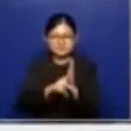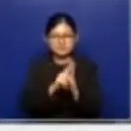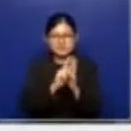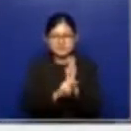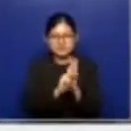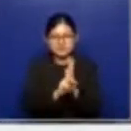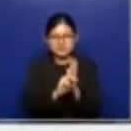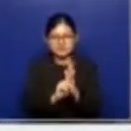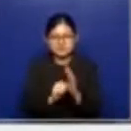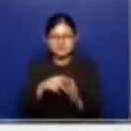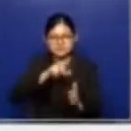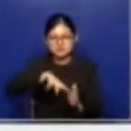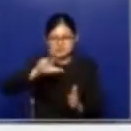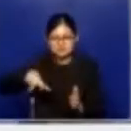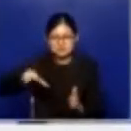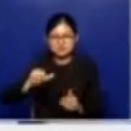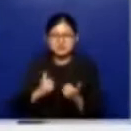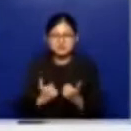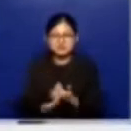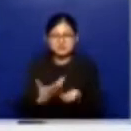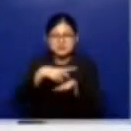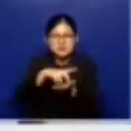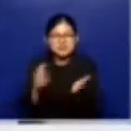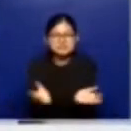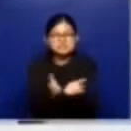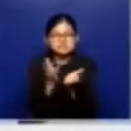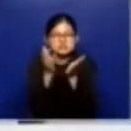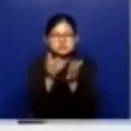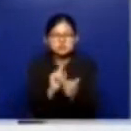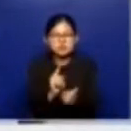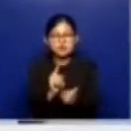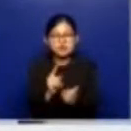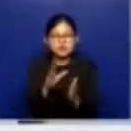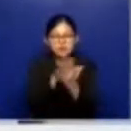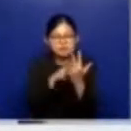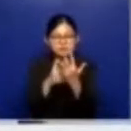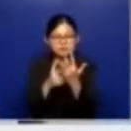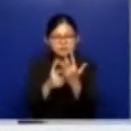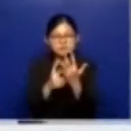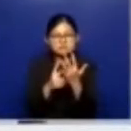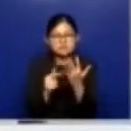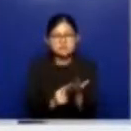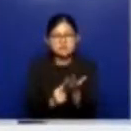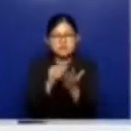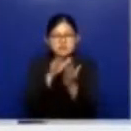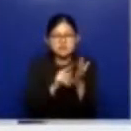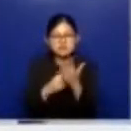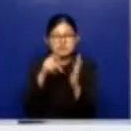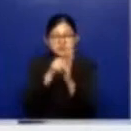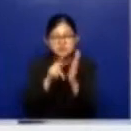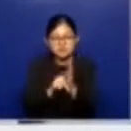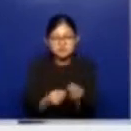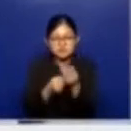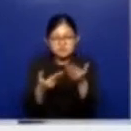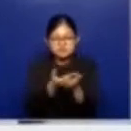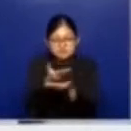5พรรคเพื่อไทยวันนี้จะอภิปรายสนับสนุนนะครับผู้เสนอญัตติและขอให้เป็นญัตติที่พิจารณา